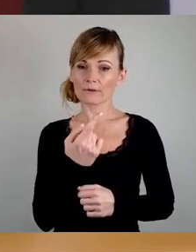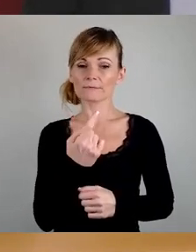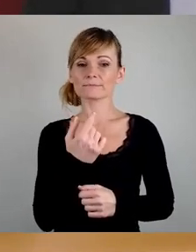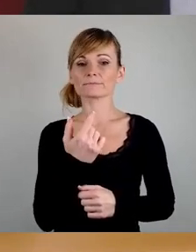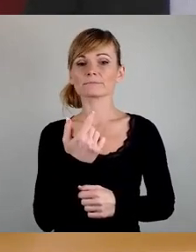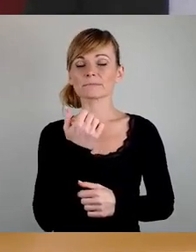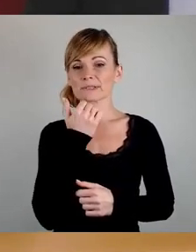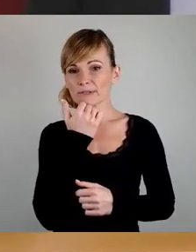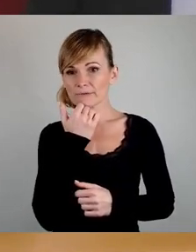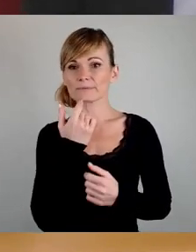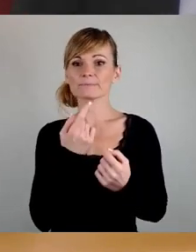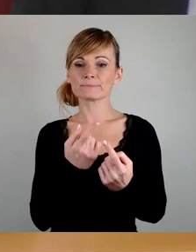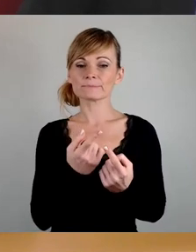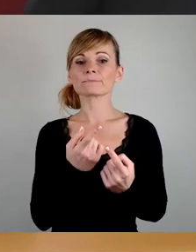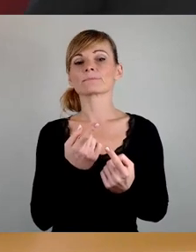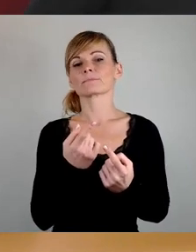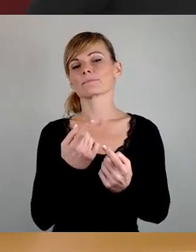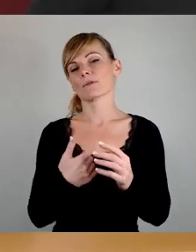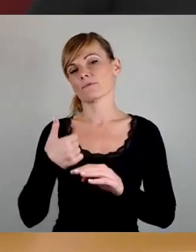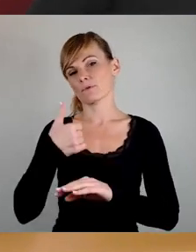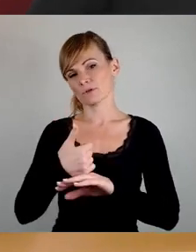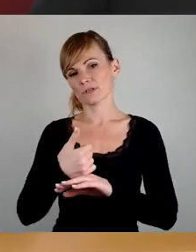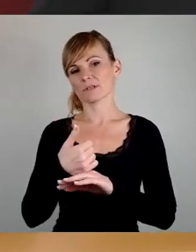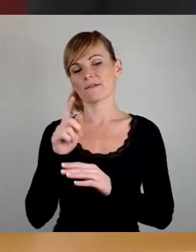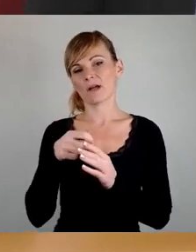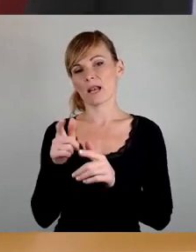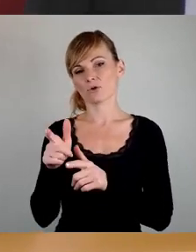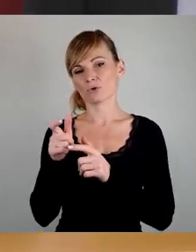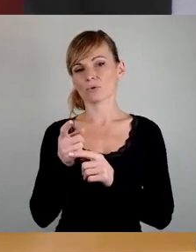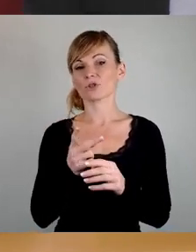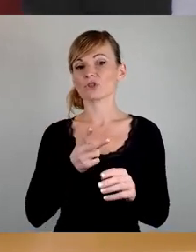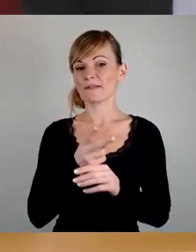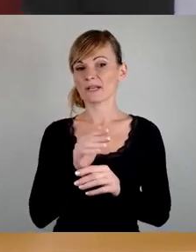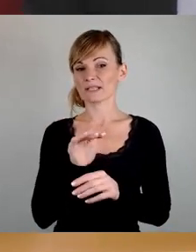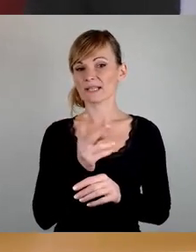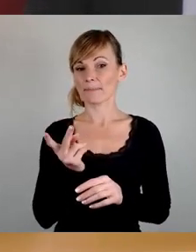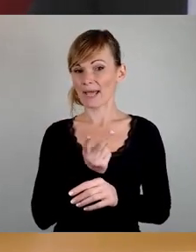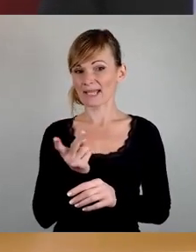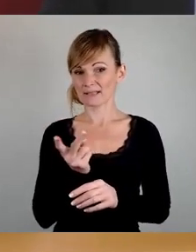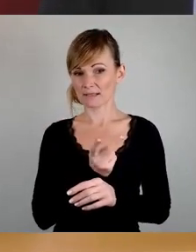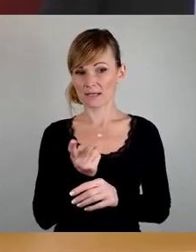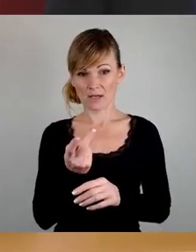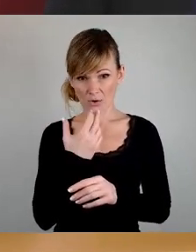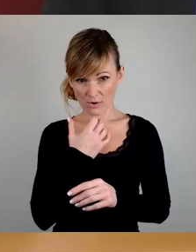des Gemeindewahlausschusses und der Stellvertretenden hoffentlich ein Einvernehmen da ist.